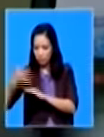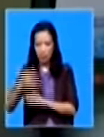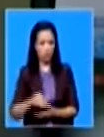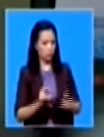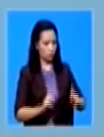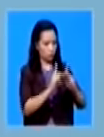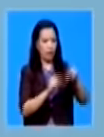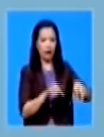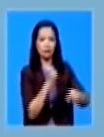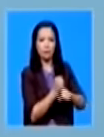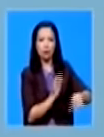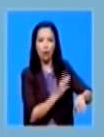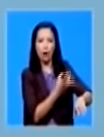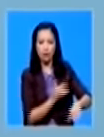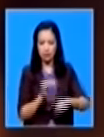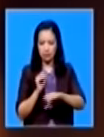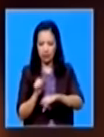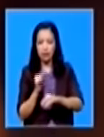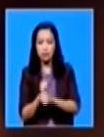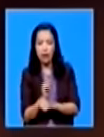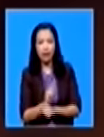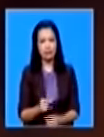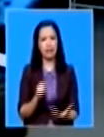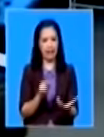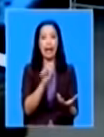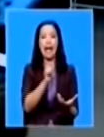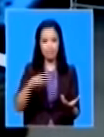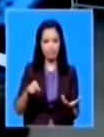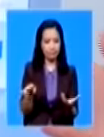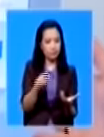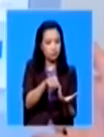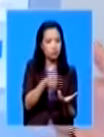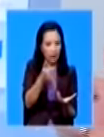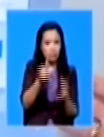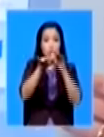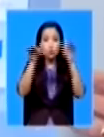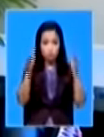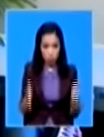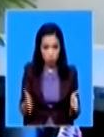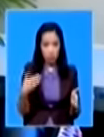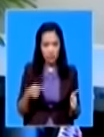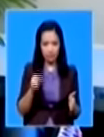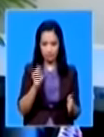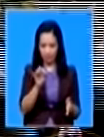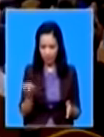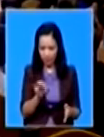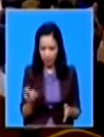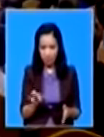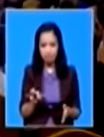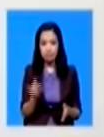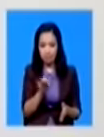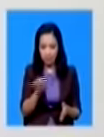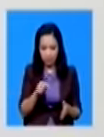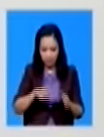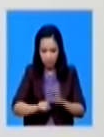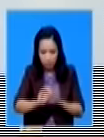ใน3รูปแบบด้วยกันไม่ว่าจะเป็นเว็บไซต์หรือแอปในมือถือนะแล้วก็ในตู้อะไรคิออสนะฮะที่ท